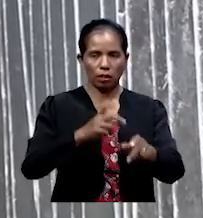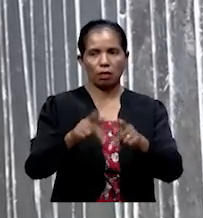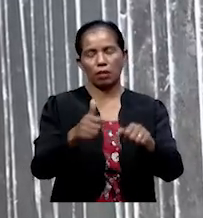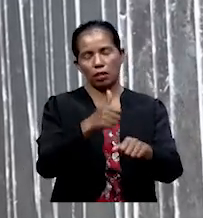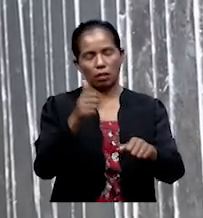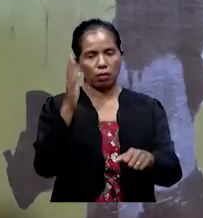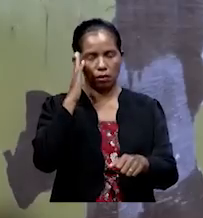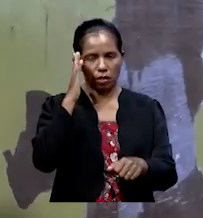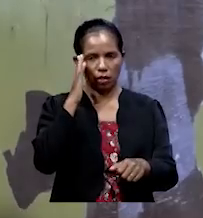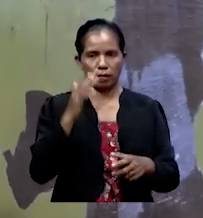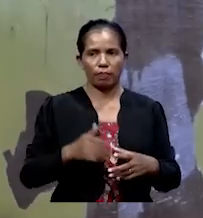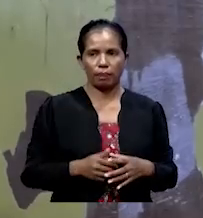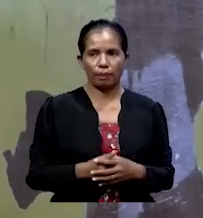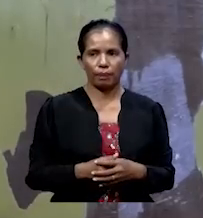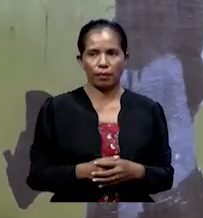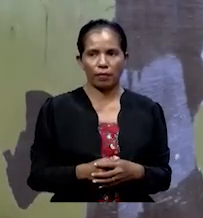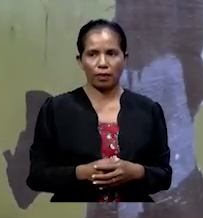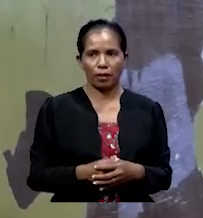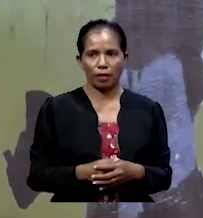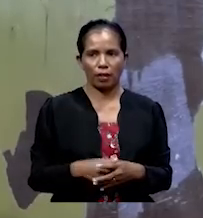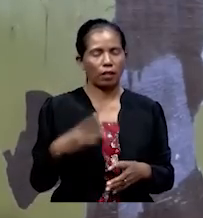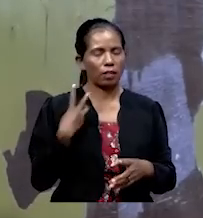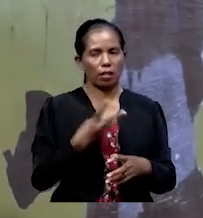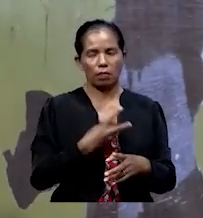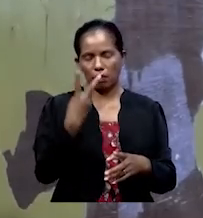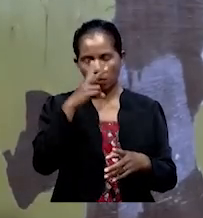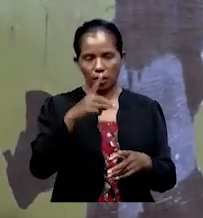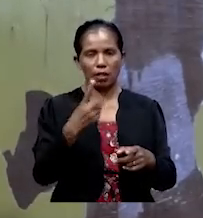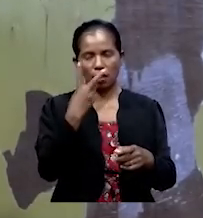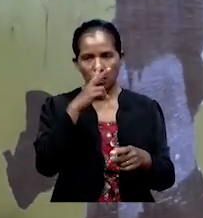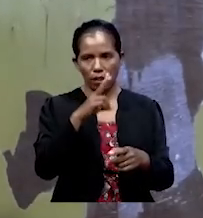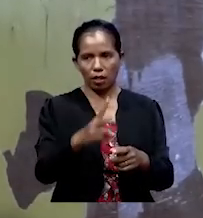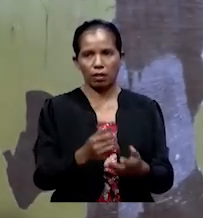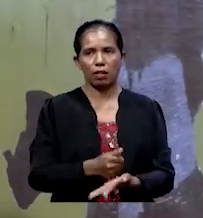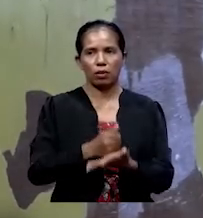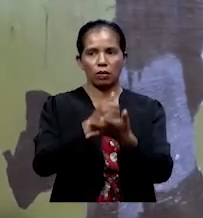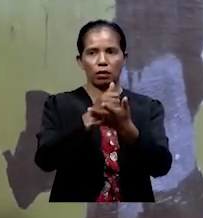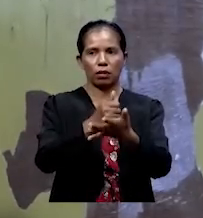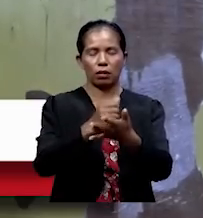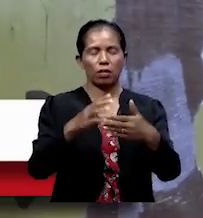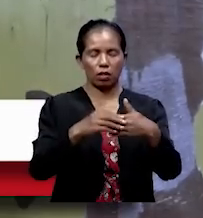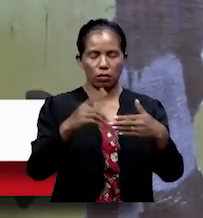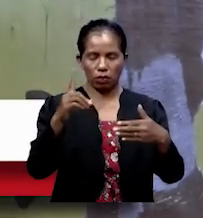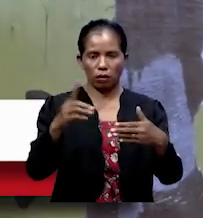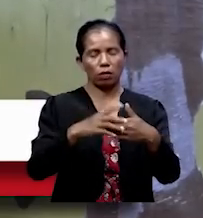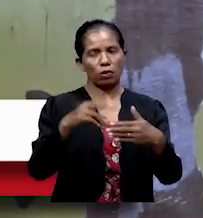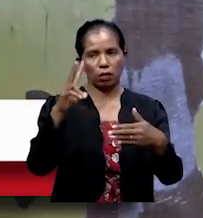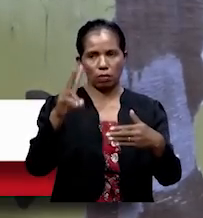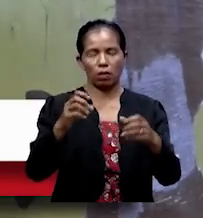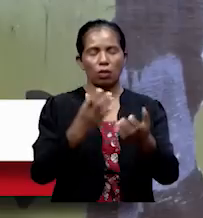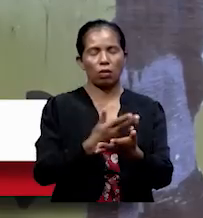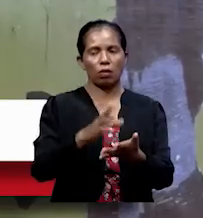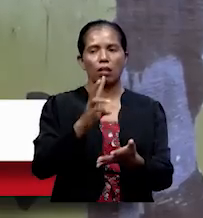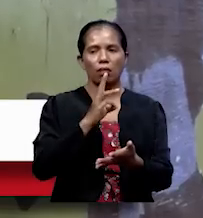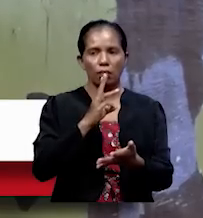tene. Nela, e ansa mai a mai a rede, ansa ajuda malo, ansa satdol, ansa den ola be, ola boa